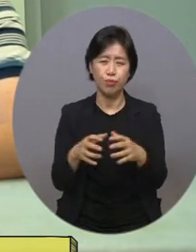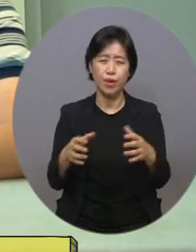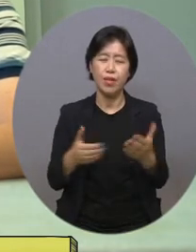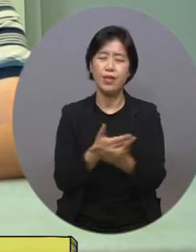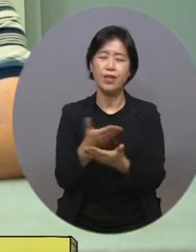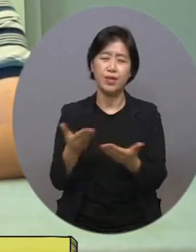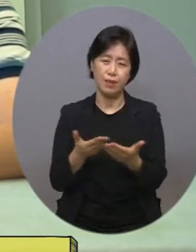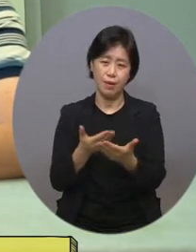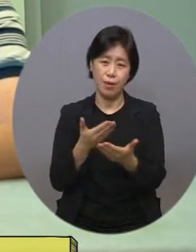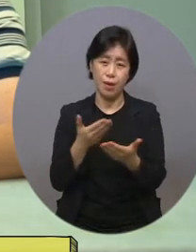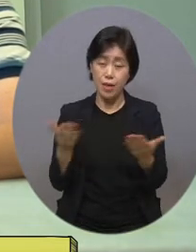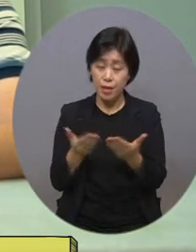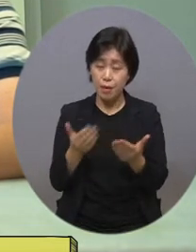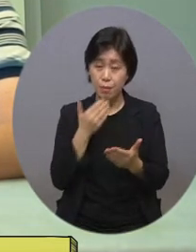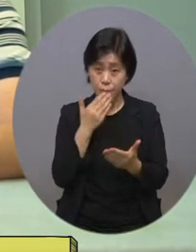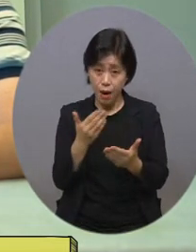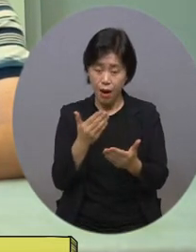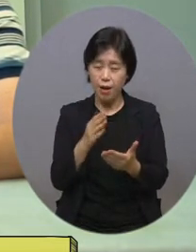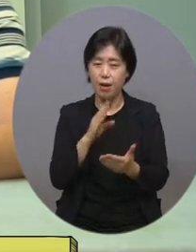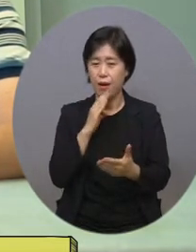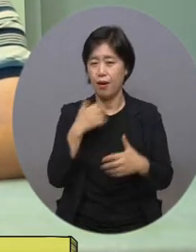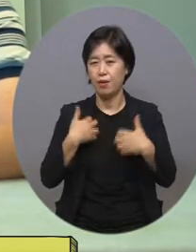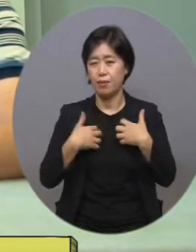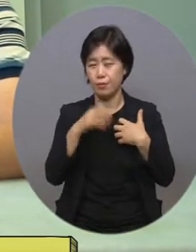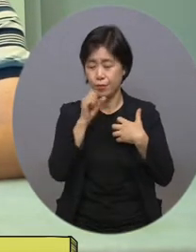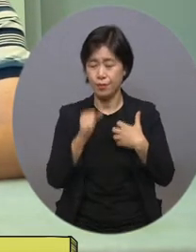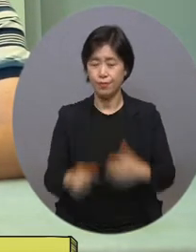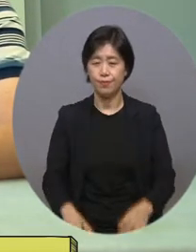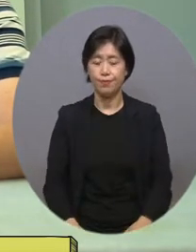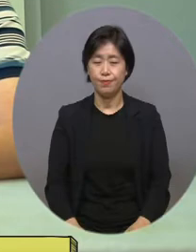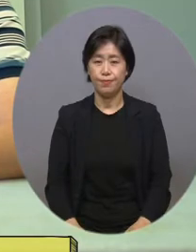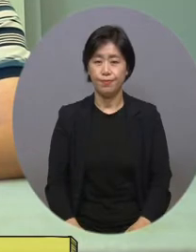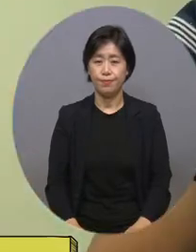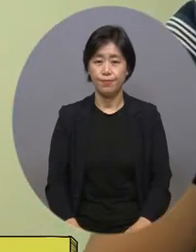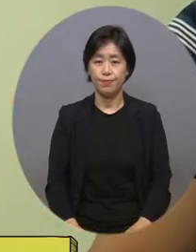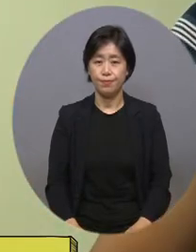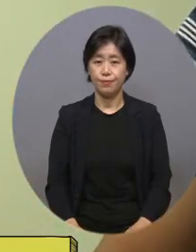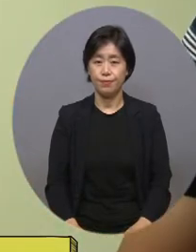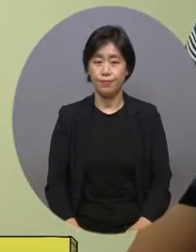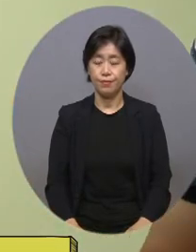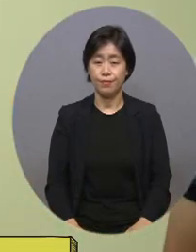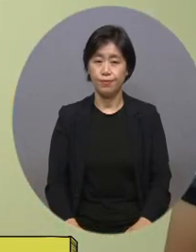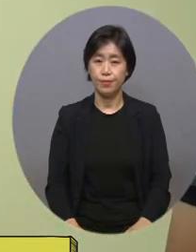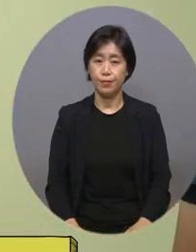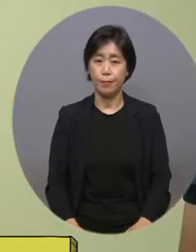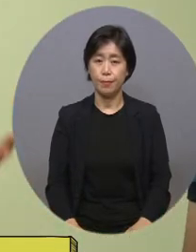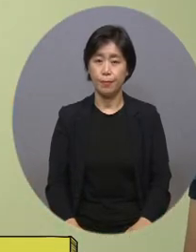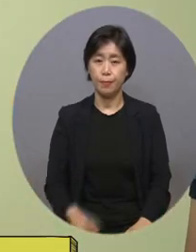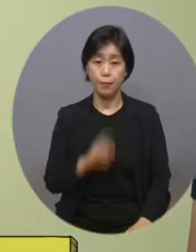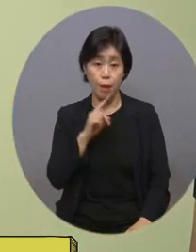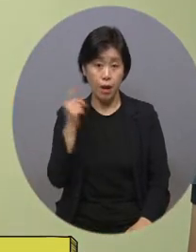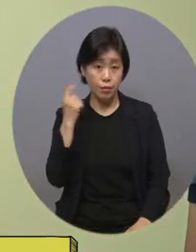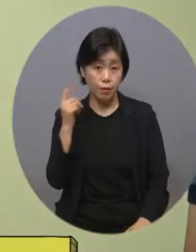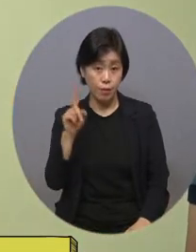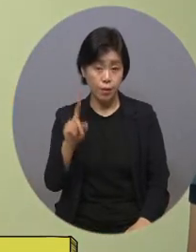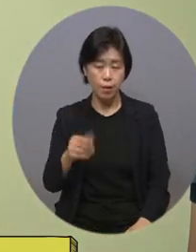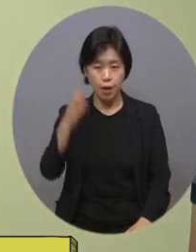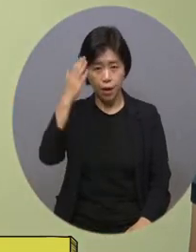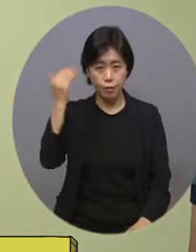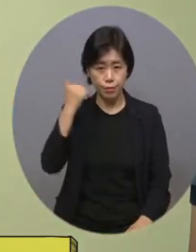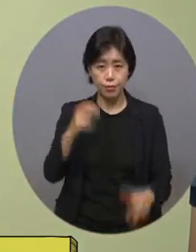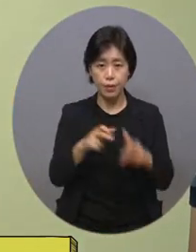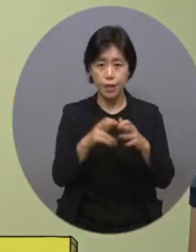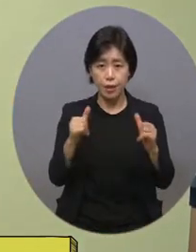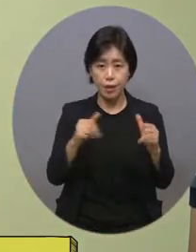있는 공간이 생긴 게 정말 너무 좋은 것 같습니다. 맞습니다. 예. 그런데 제가 아까 듣기로는 예. 지금 한국장애인